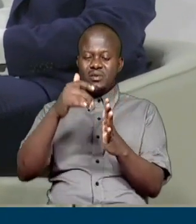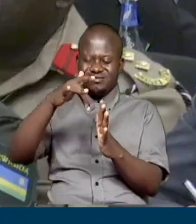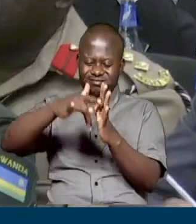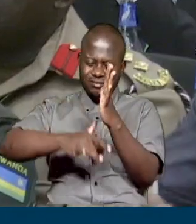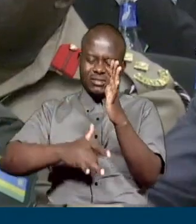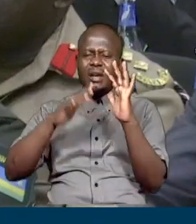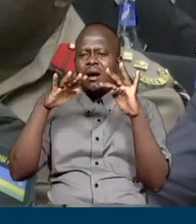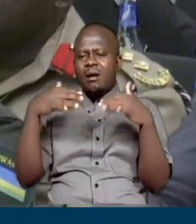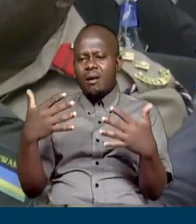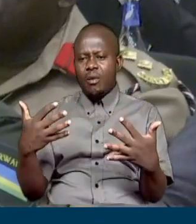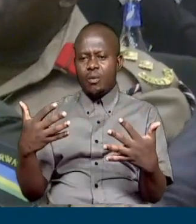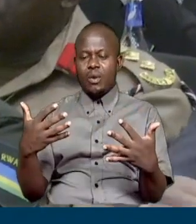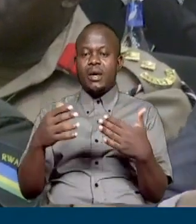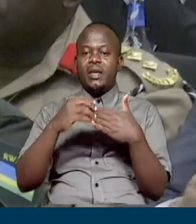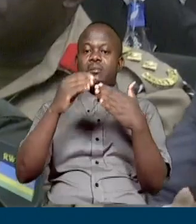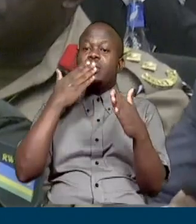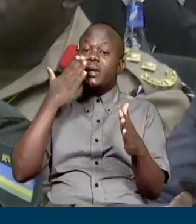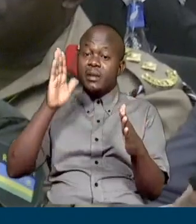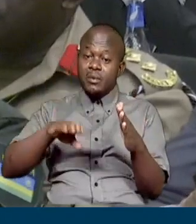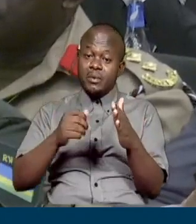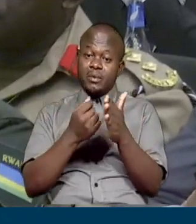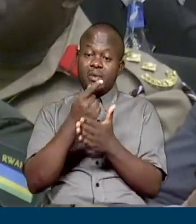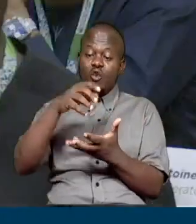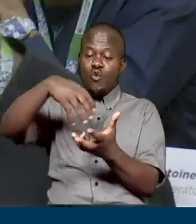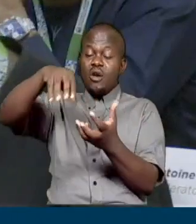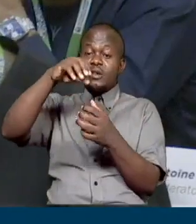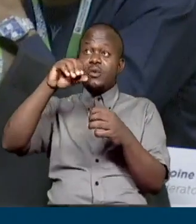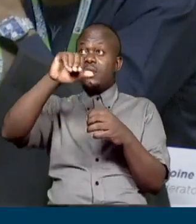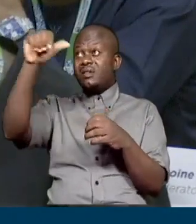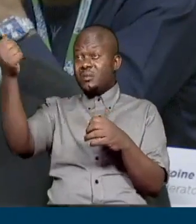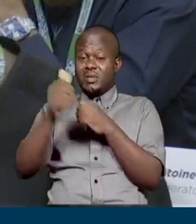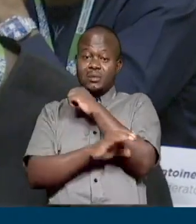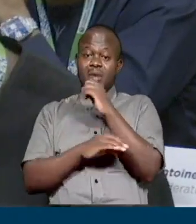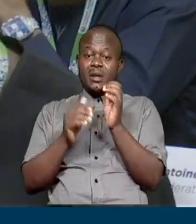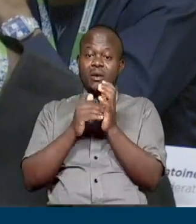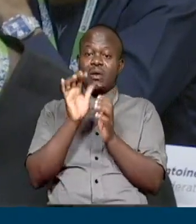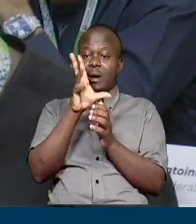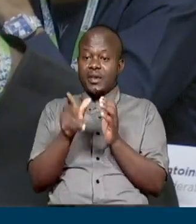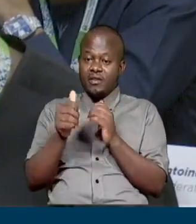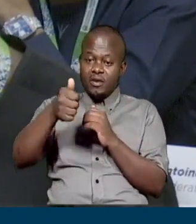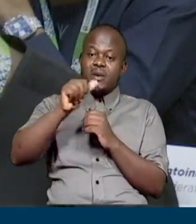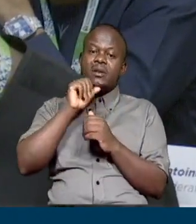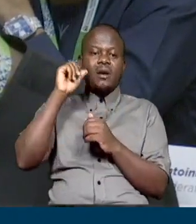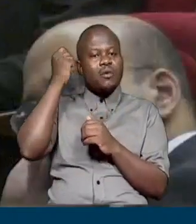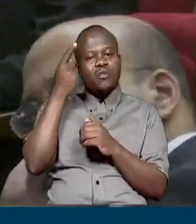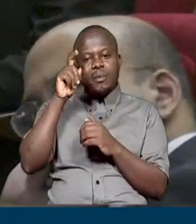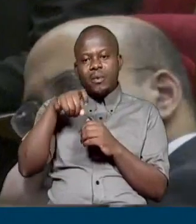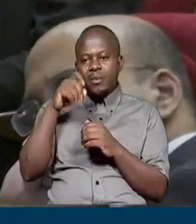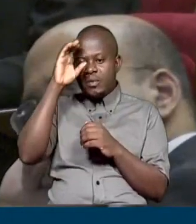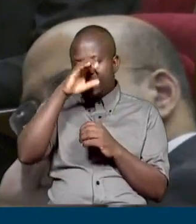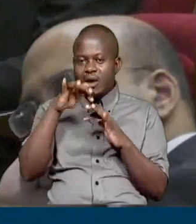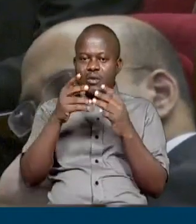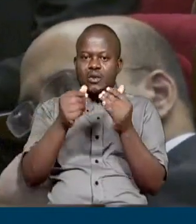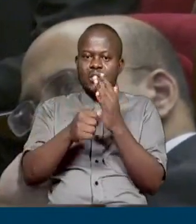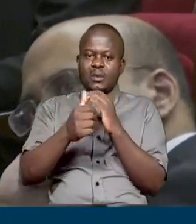Afurika ari imiyoborere mibi, kuvangirwa n'amahanga ndetse no kuba Abanyafurika ubwabo batumva ko bagomba kwishakamo ibisubizo